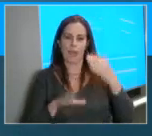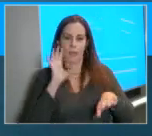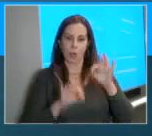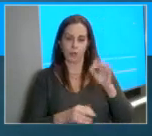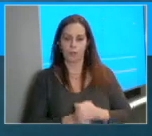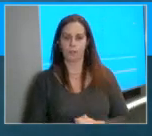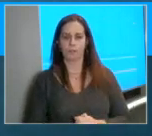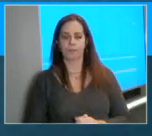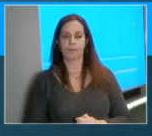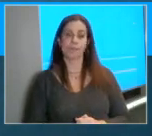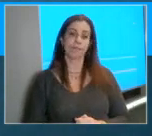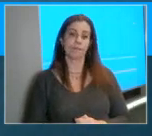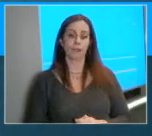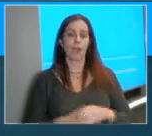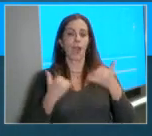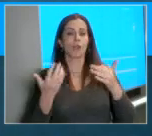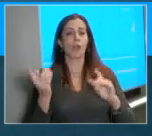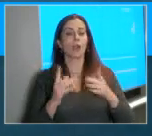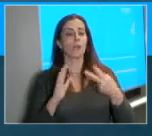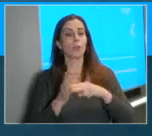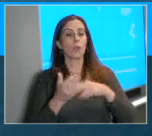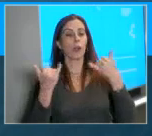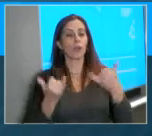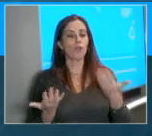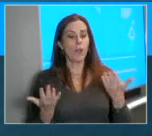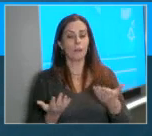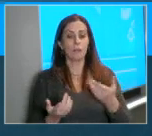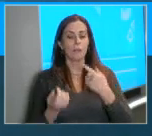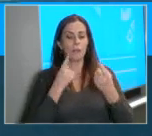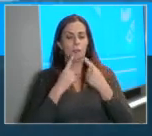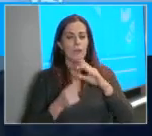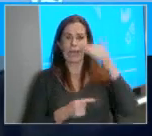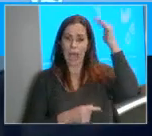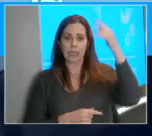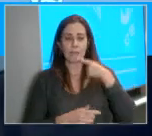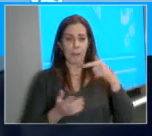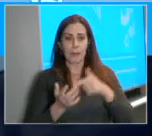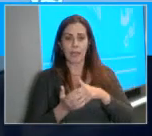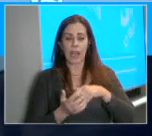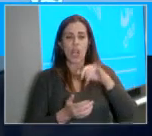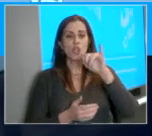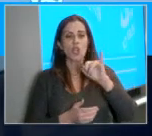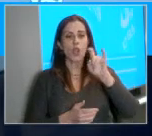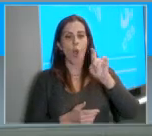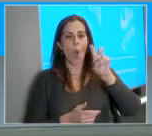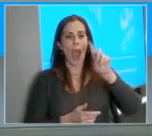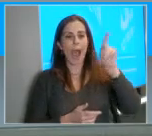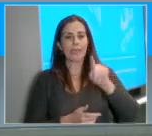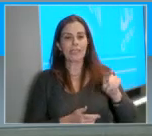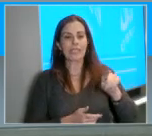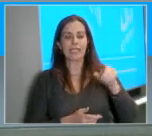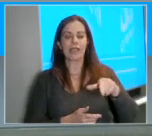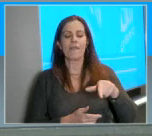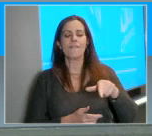הבחירות. בוא נדבר לרגע על מה שמתוכנן עכשיו. בשיחות סגורות אומר בני גנץ שבגלל יועז וצביקה, שהם חברי המפלגה